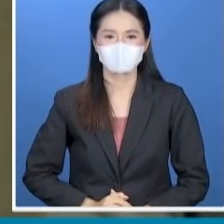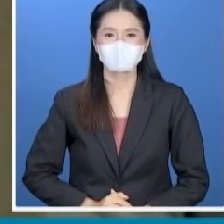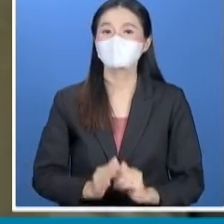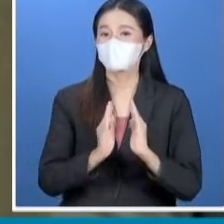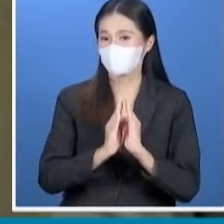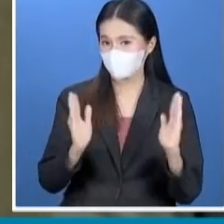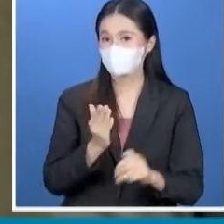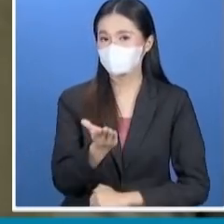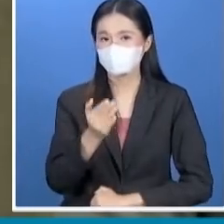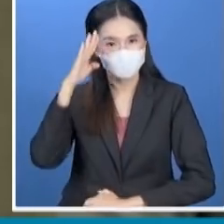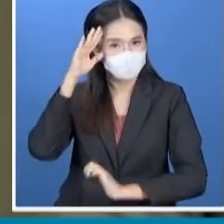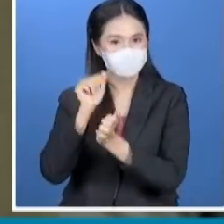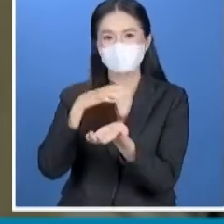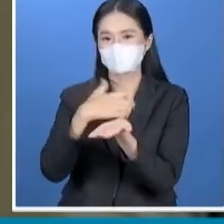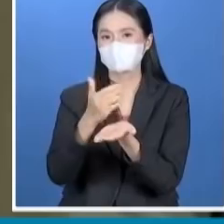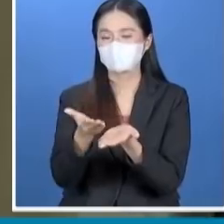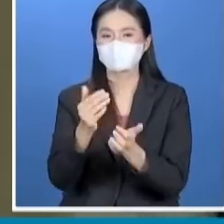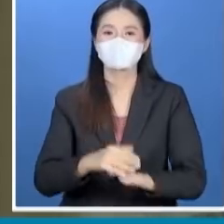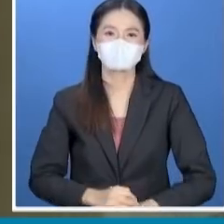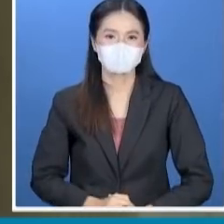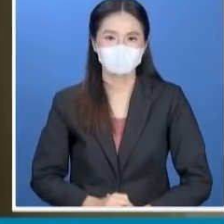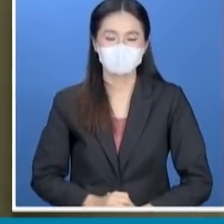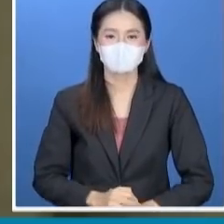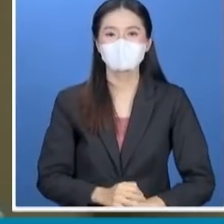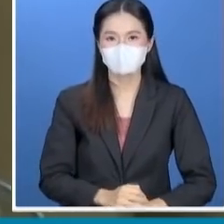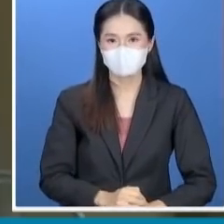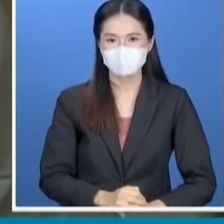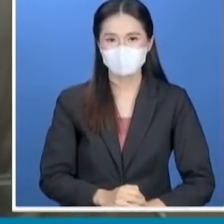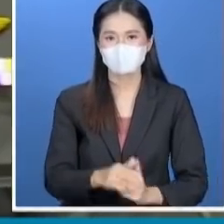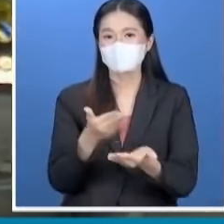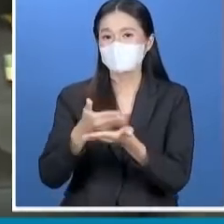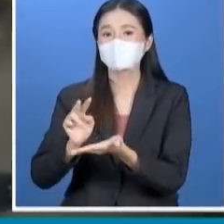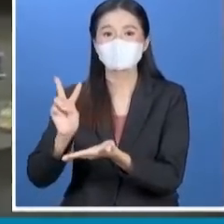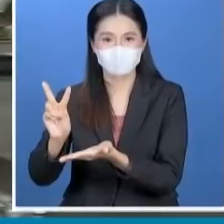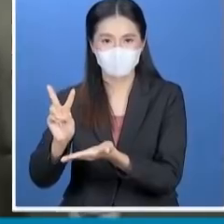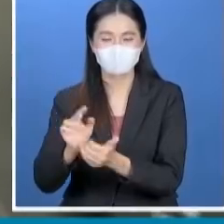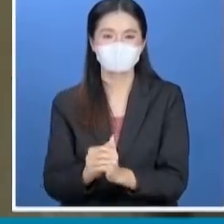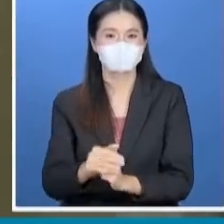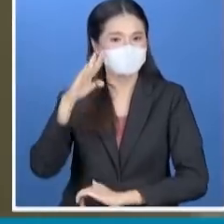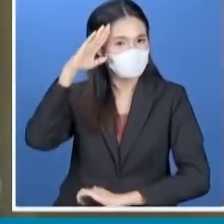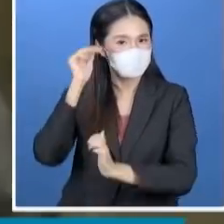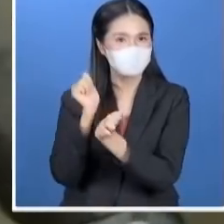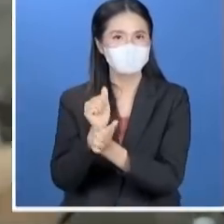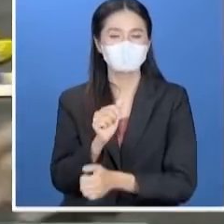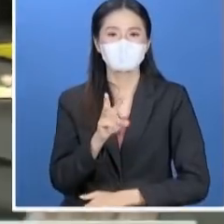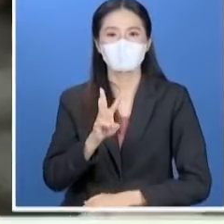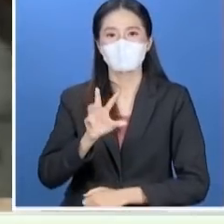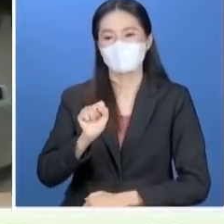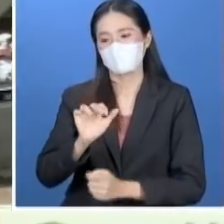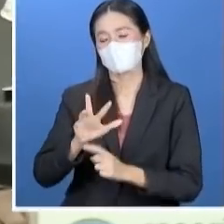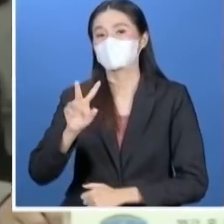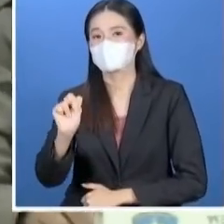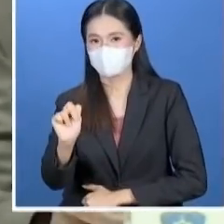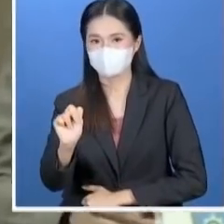ขอบคุณท่านผู้การไพศาลครับในส่วนที่2ครับพลตำรวจตรีวสันต์นะครับผู้บังคับ